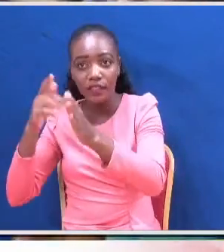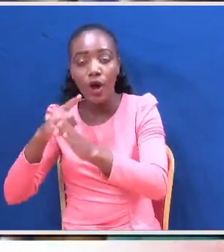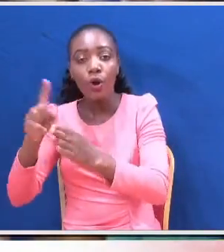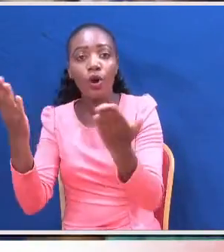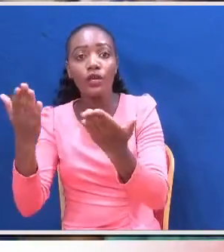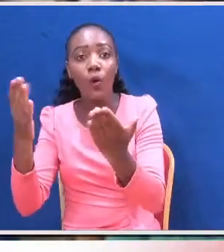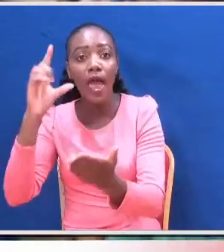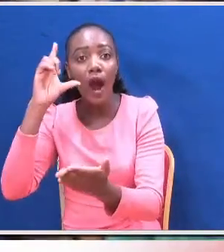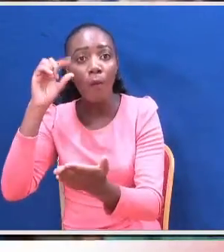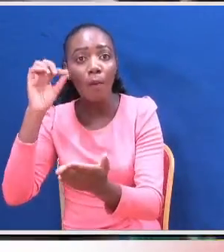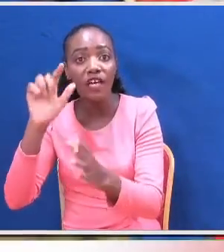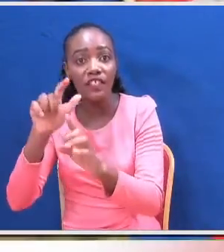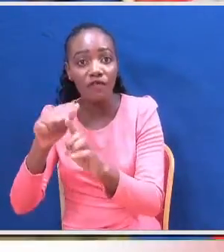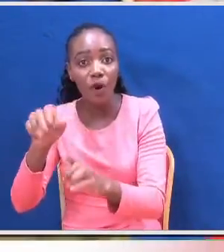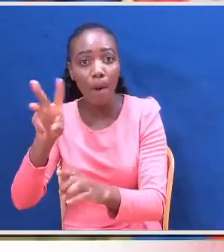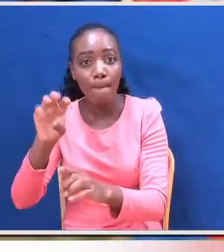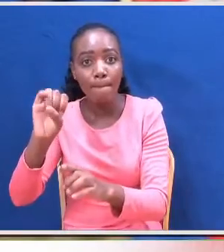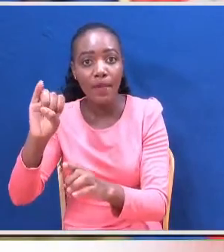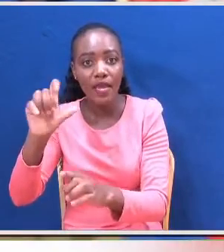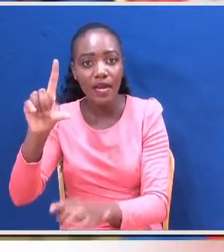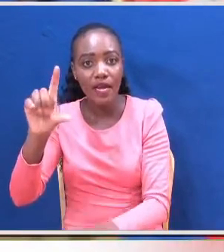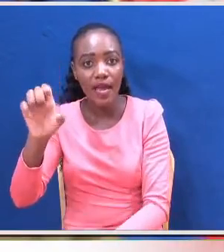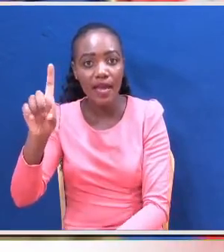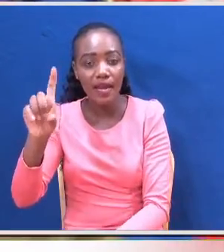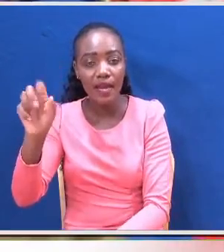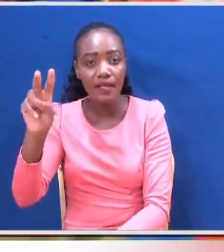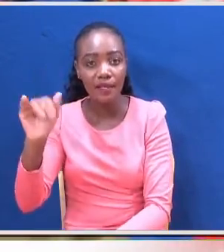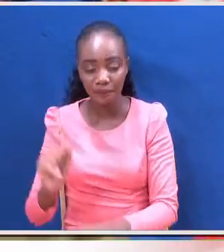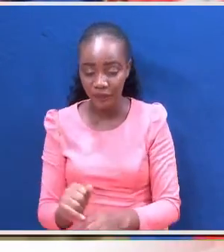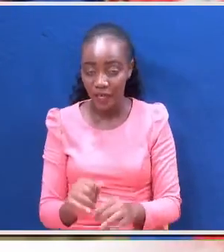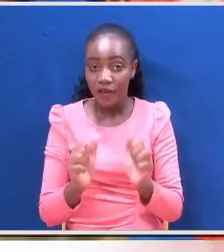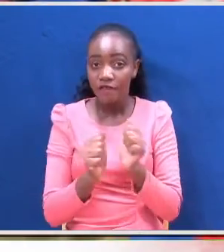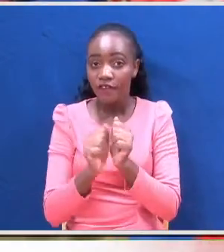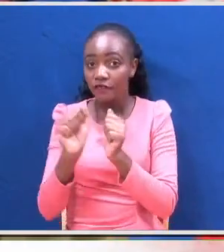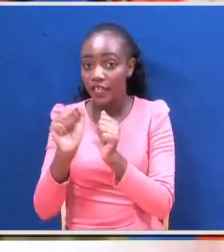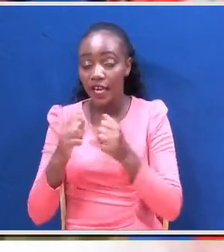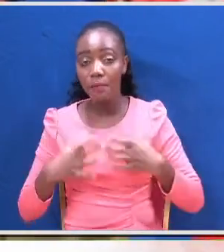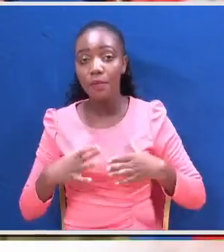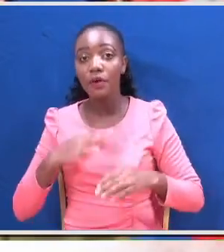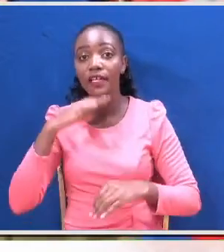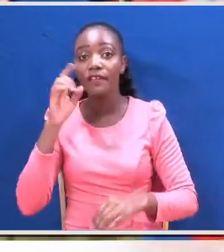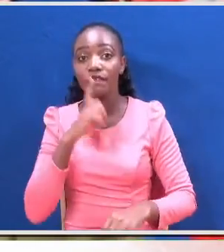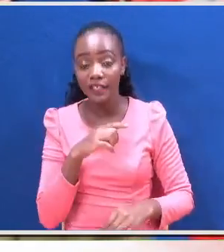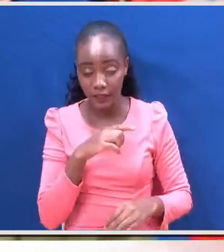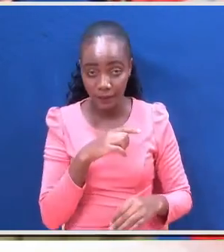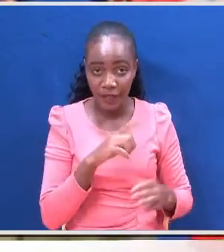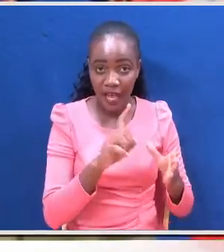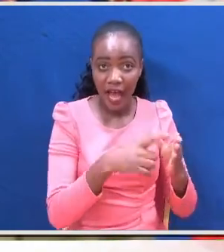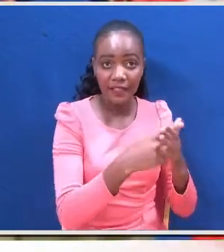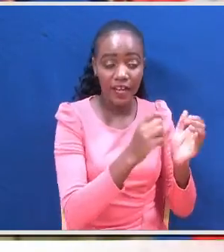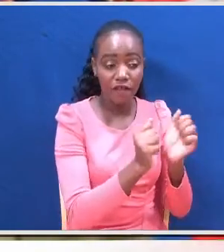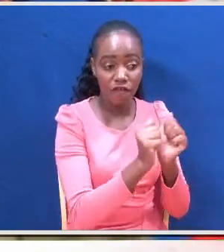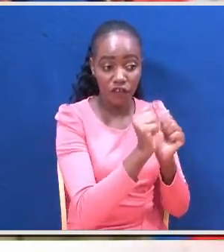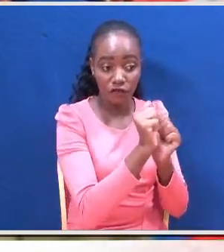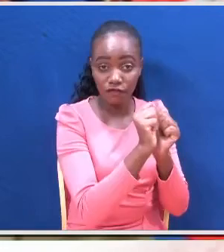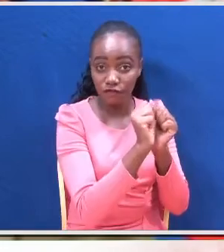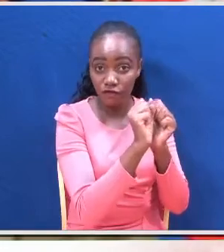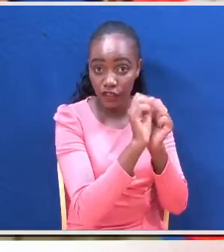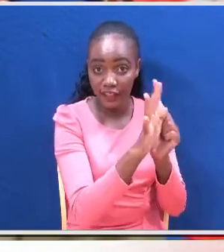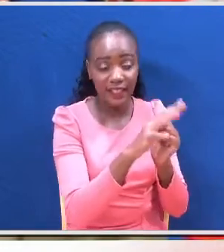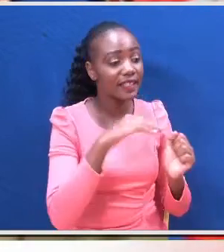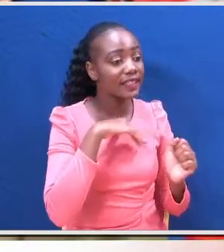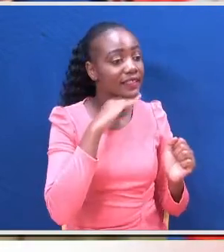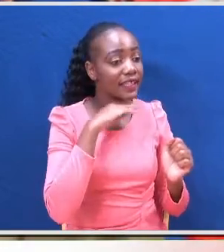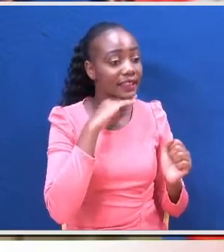linaelekea Mombasa kutoka Merereni. Tumepoteza watu 15. Watu 14 on the spot